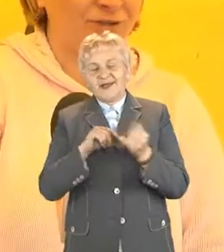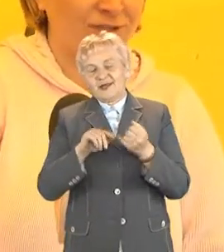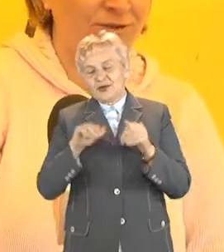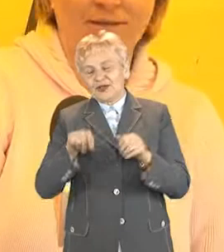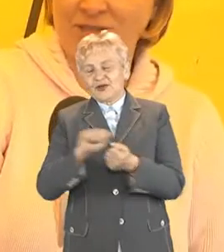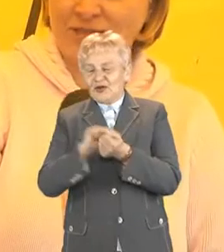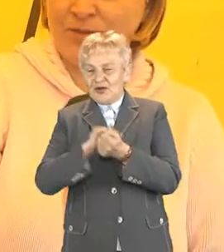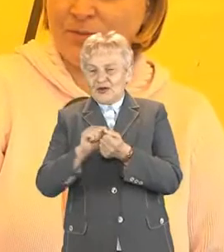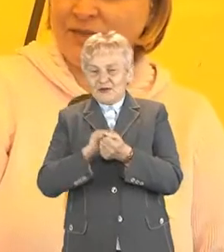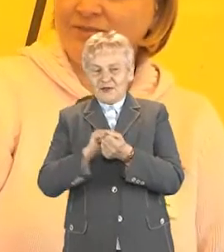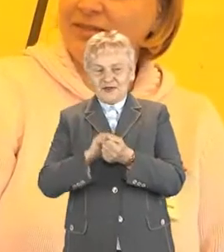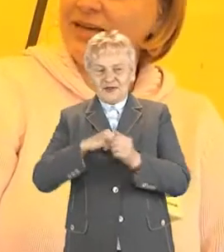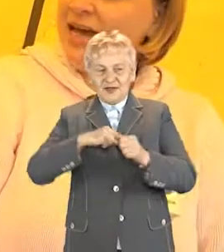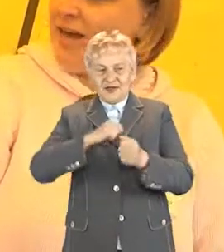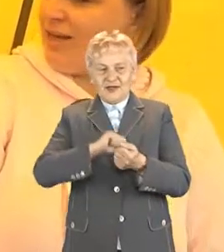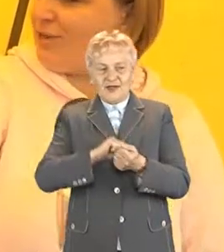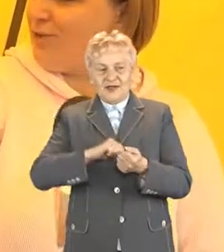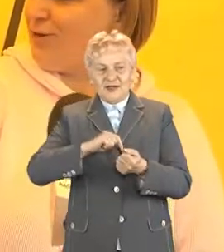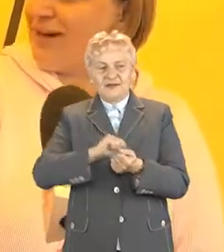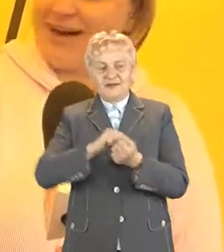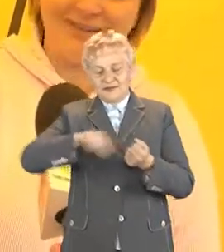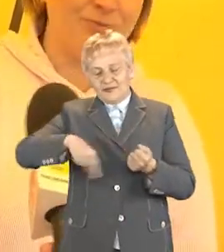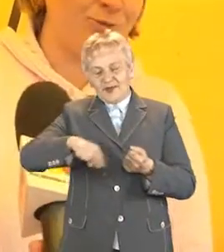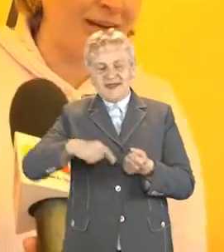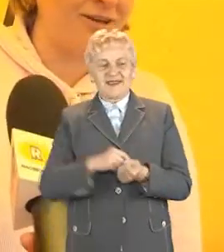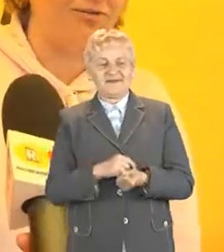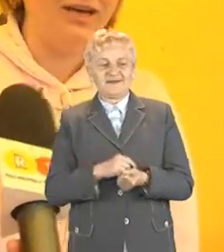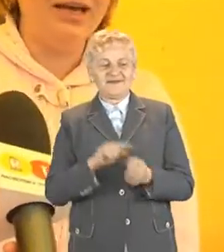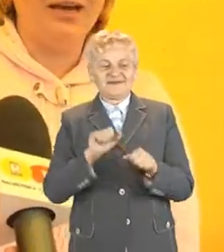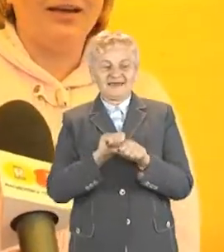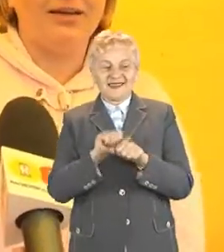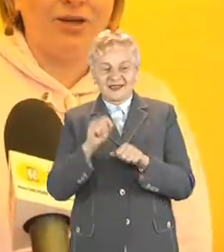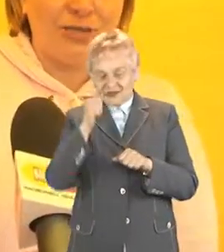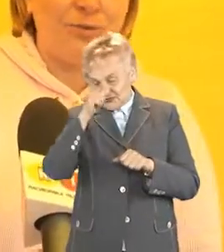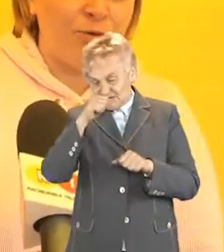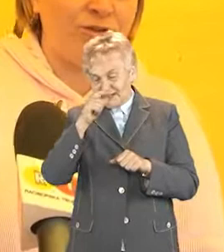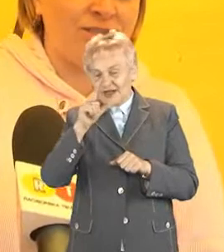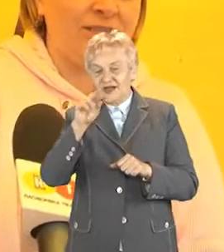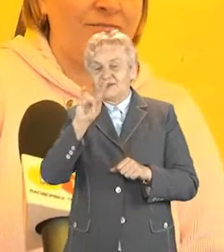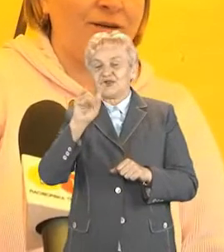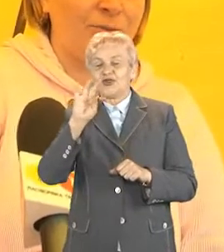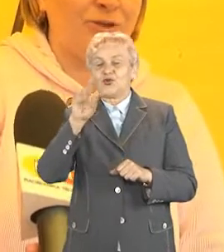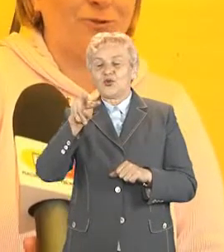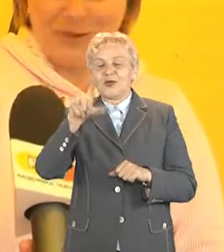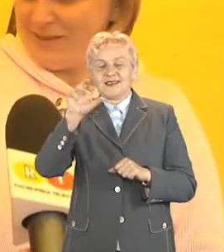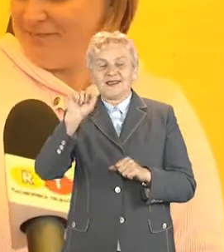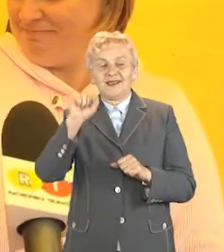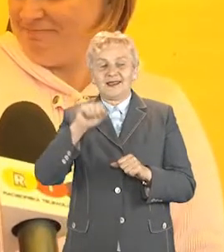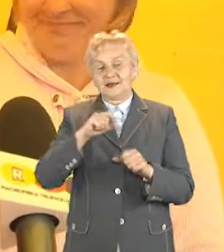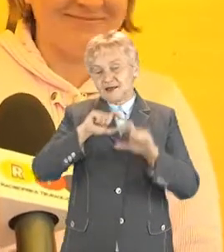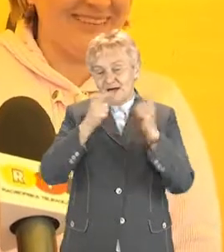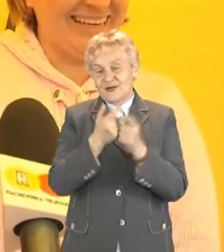wyprać w 30 czy tam 40 stopniach nawet. Świnka jest przytulanką. 8,5 godziny od początku do